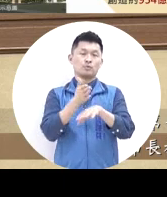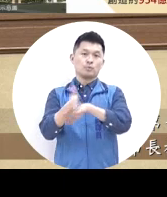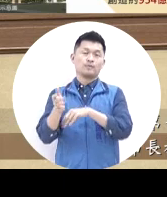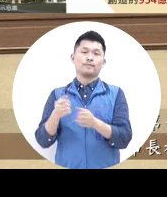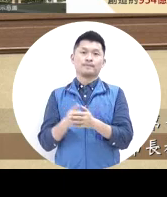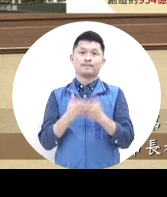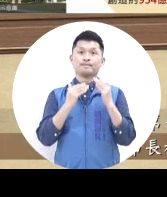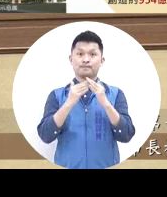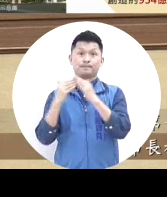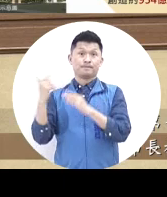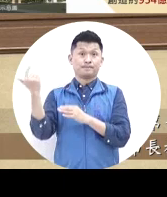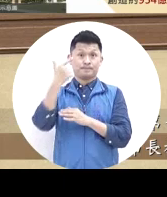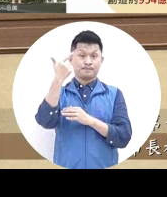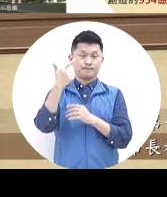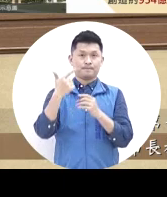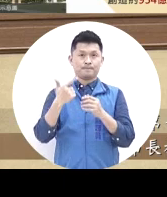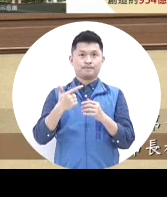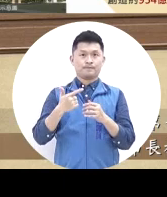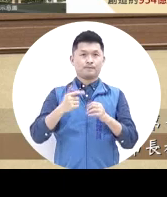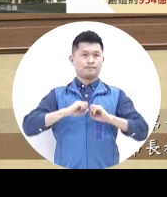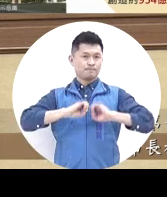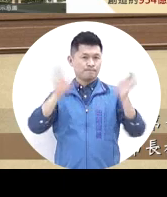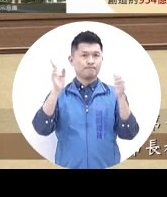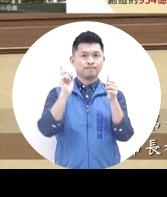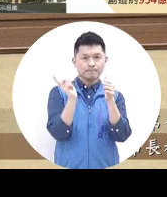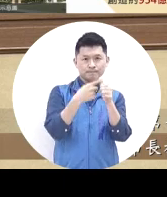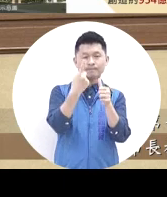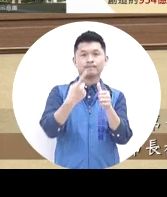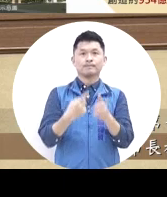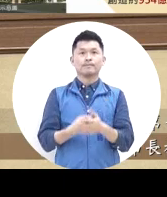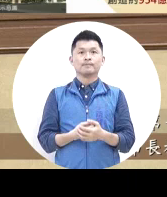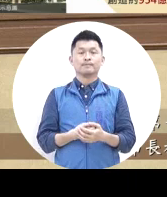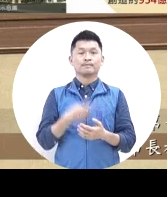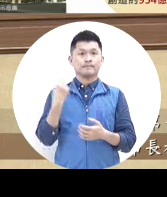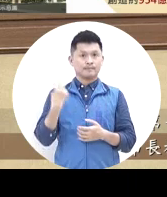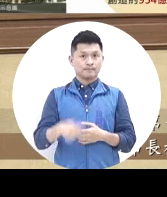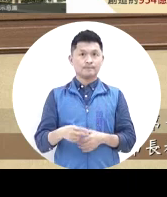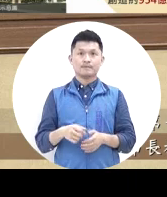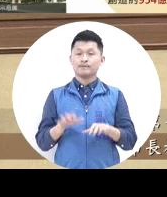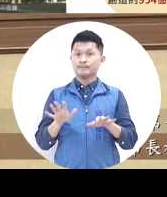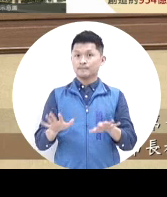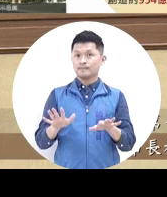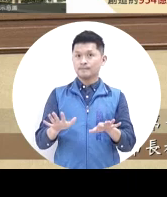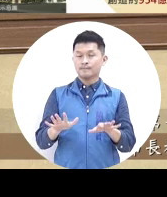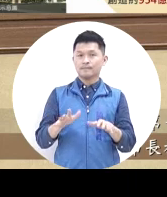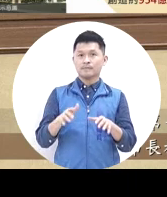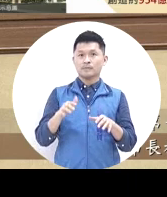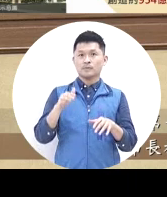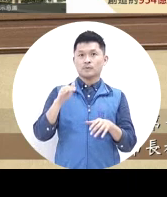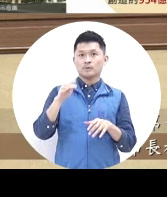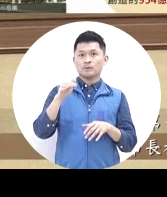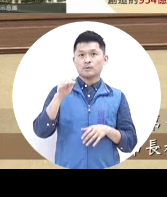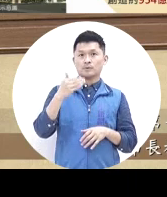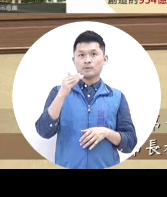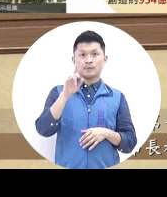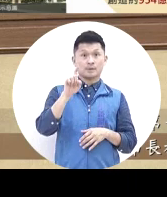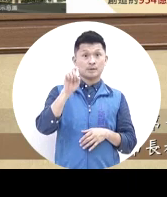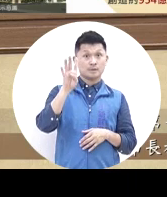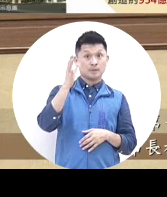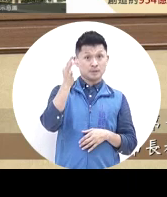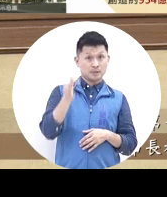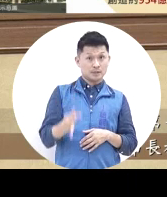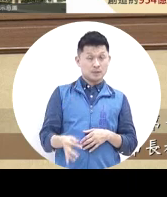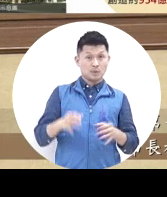都率先发布实施，也做了最多的。目前可以创造954亿的产值，提